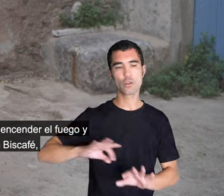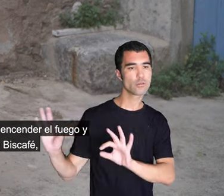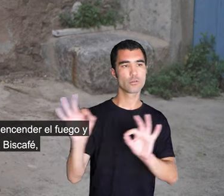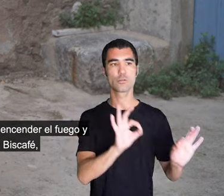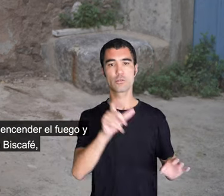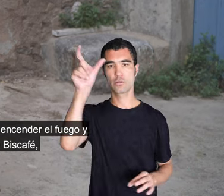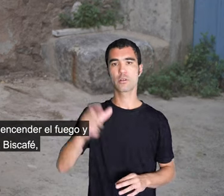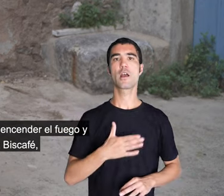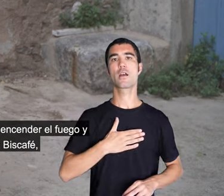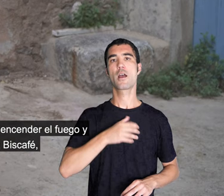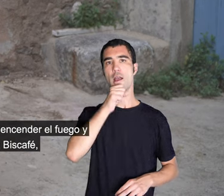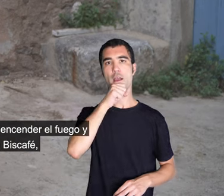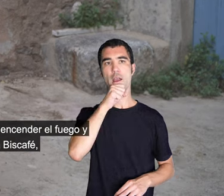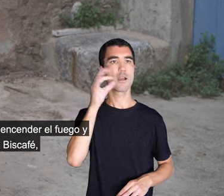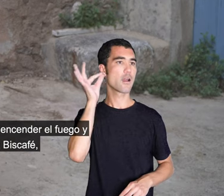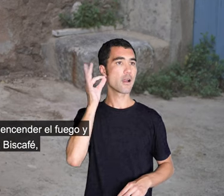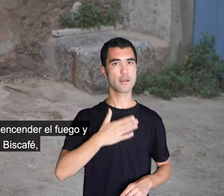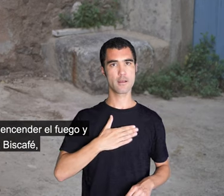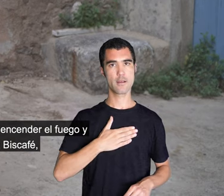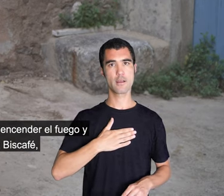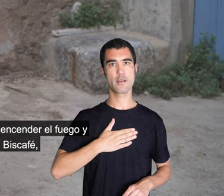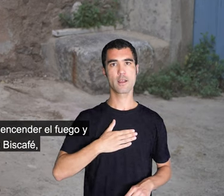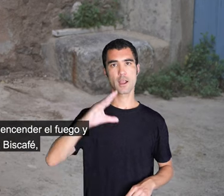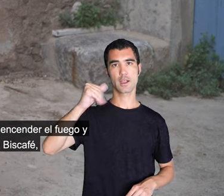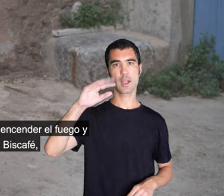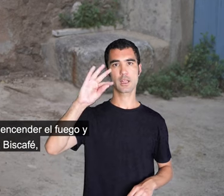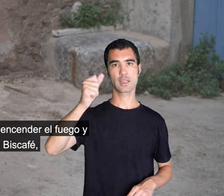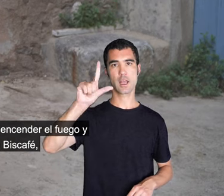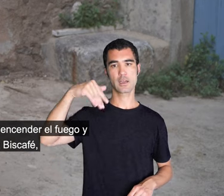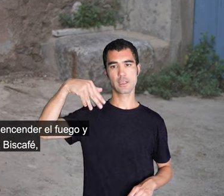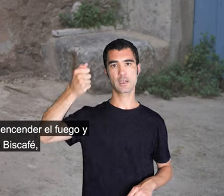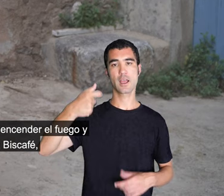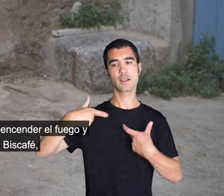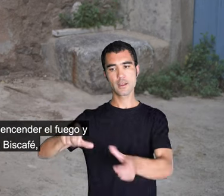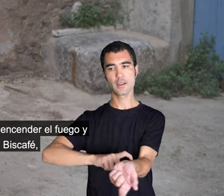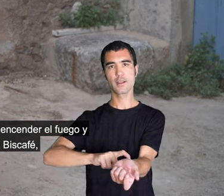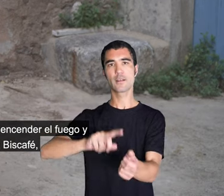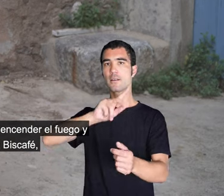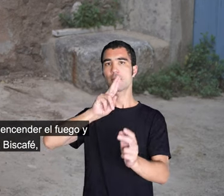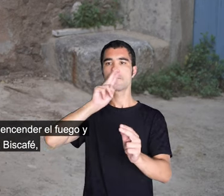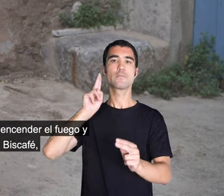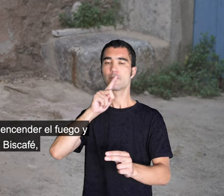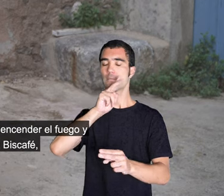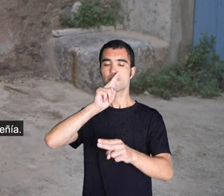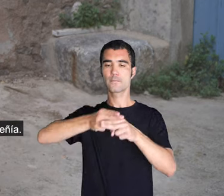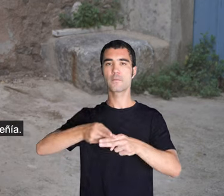era una predina meva. La meva predina, Economia Catalina Biscafè. Sí, sí, sí,